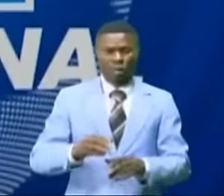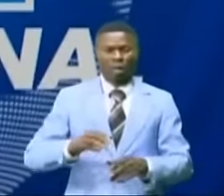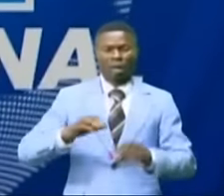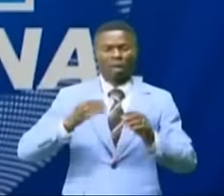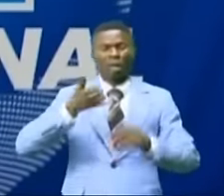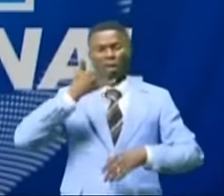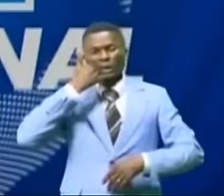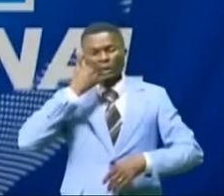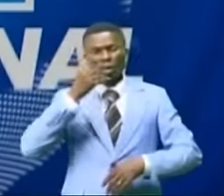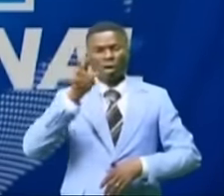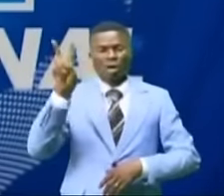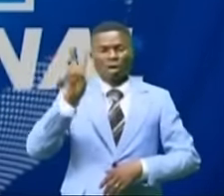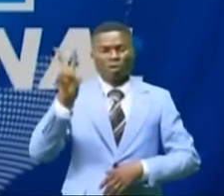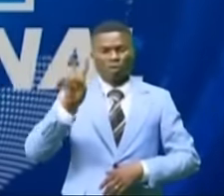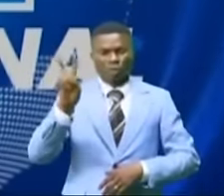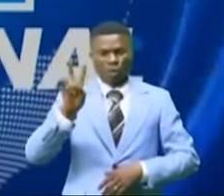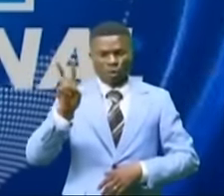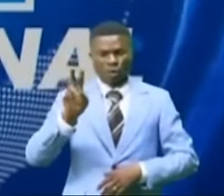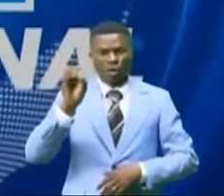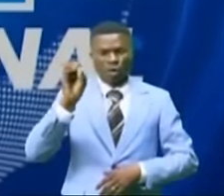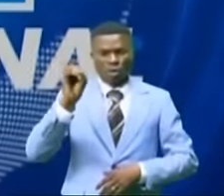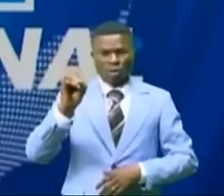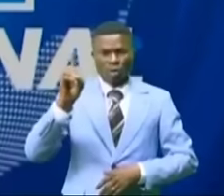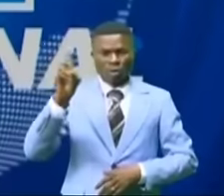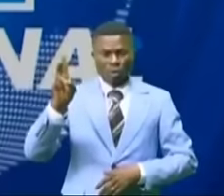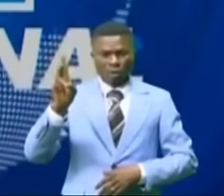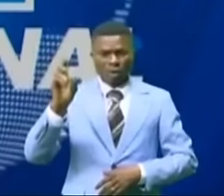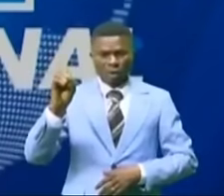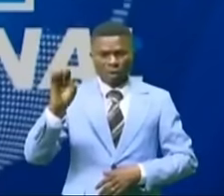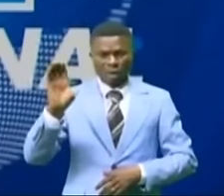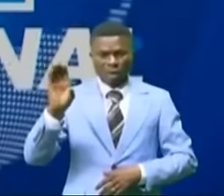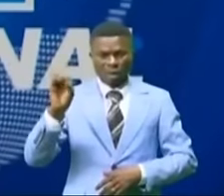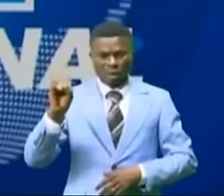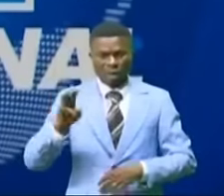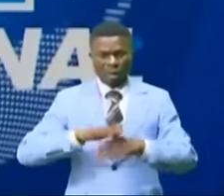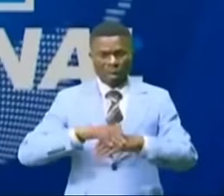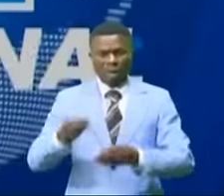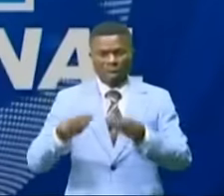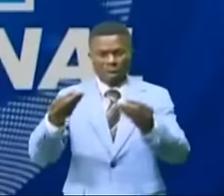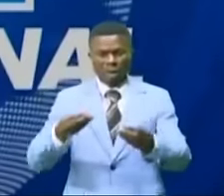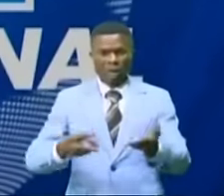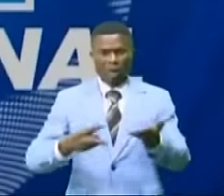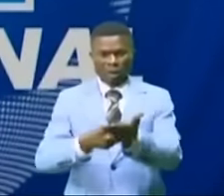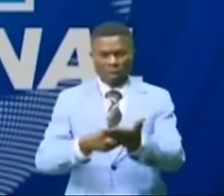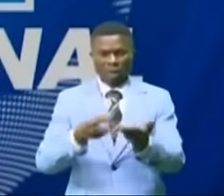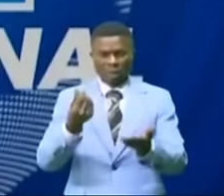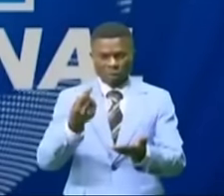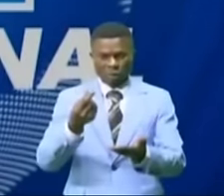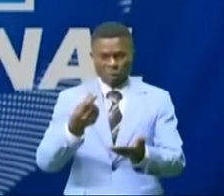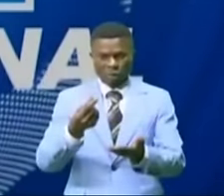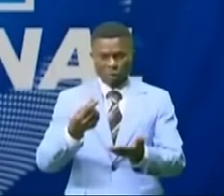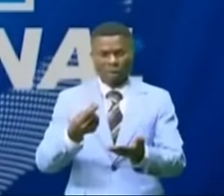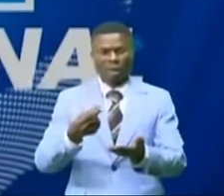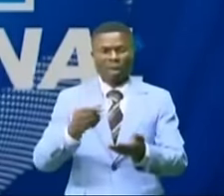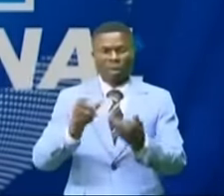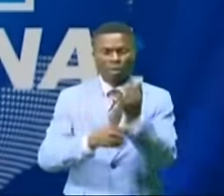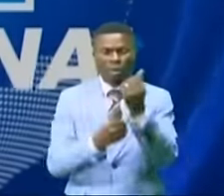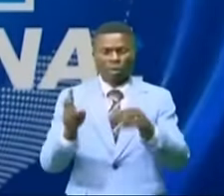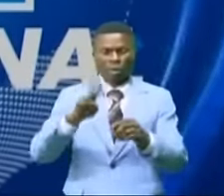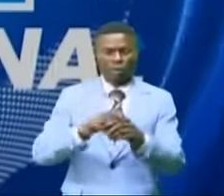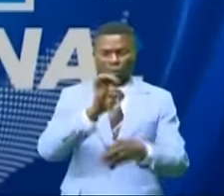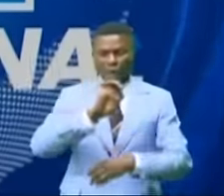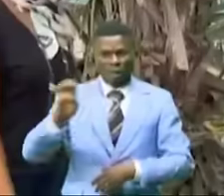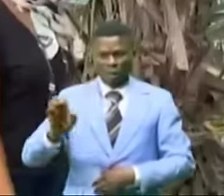la fondation Vodacom, Roliane Yulu, et ce, après la remise d'un chèque en faveur des victimes de l'Est. Yvette